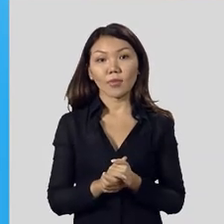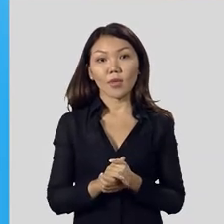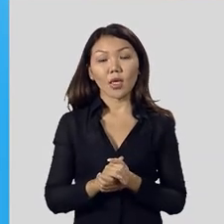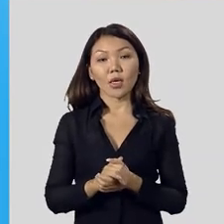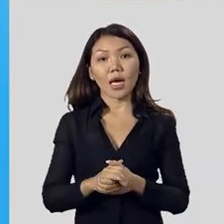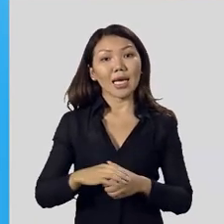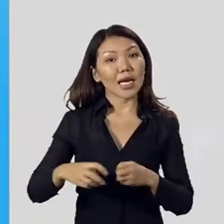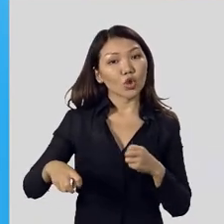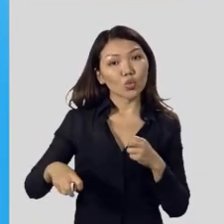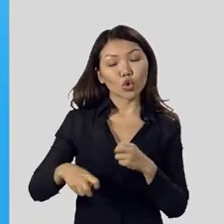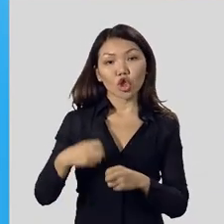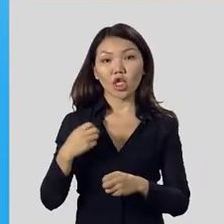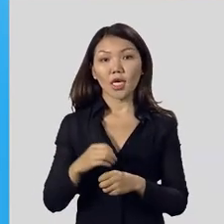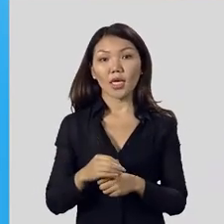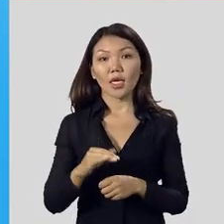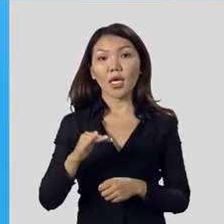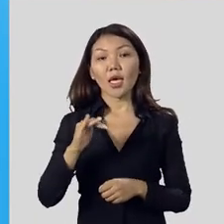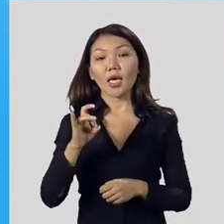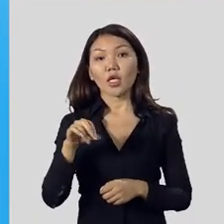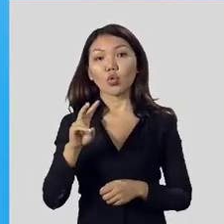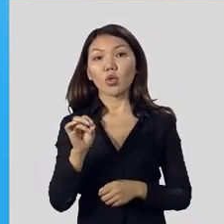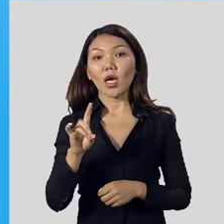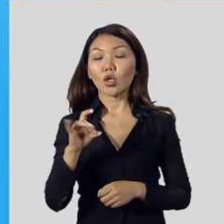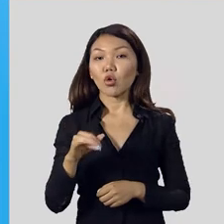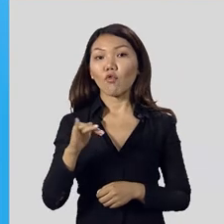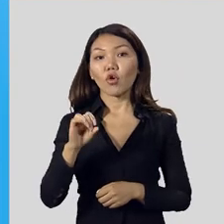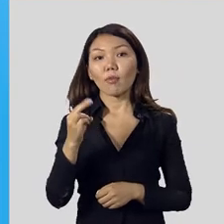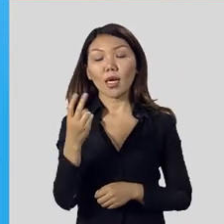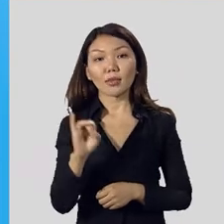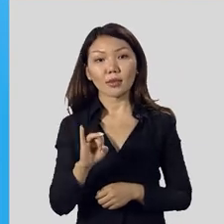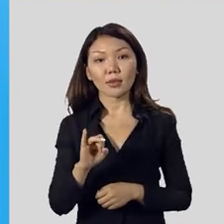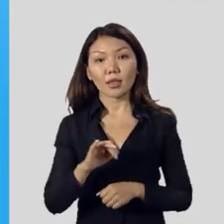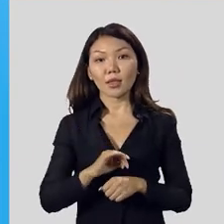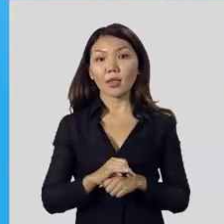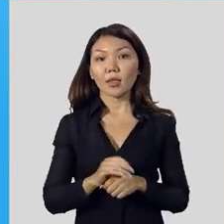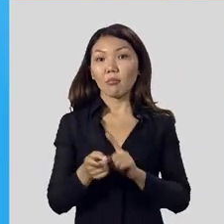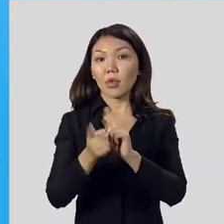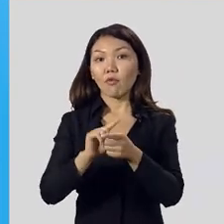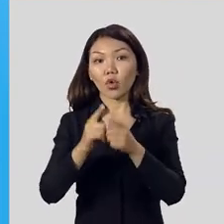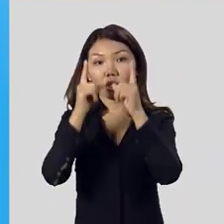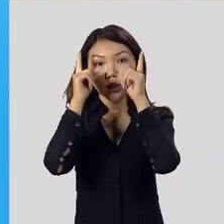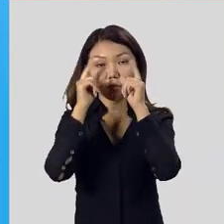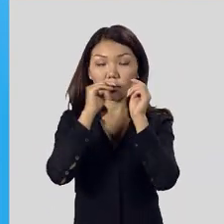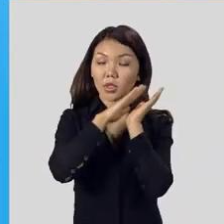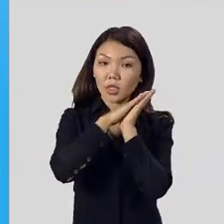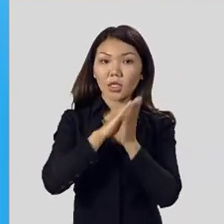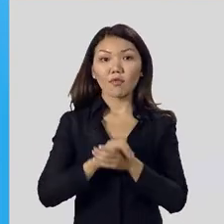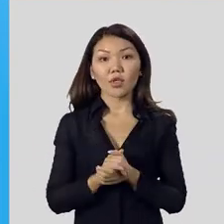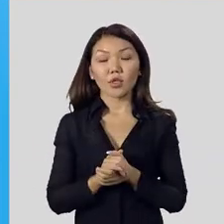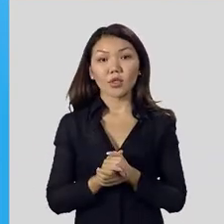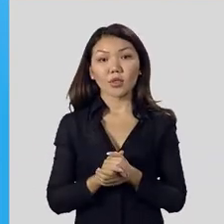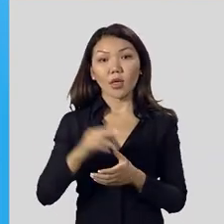Разрушение ретикулярной формации в зоне продолговатого мозга приводит к сонливости, потере сознания и даже